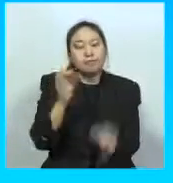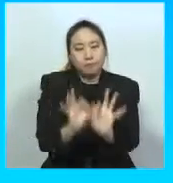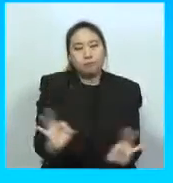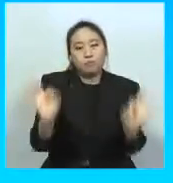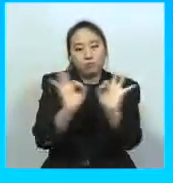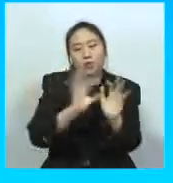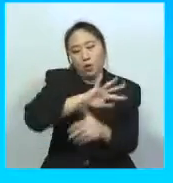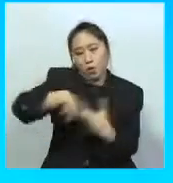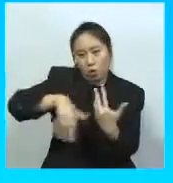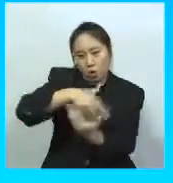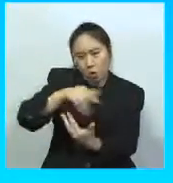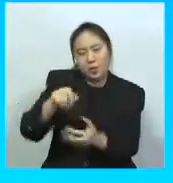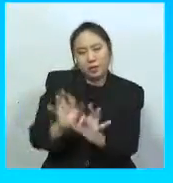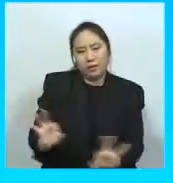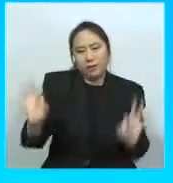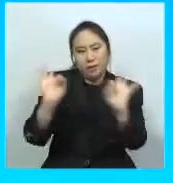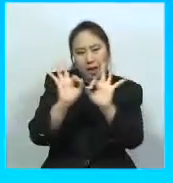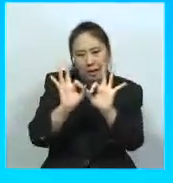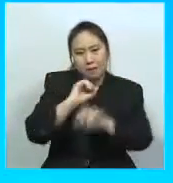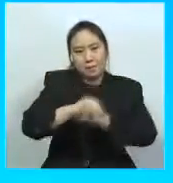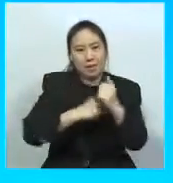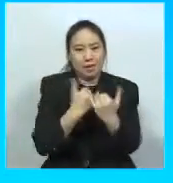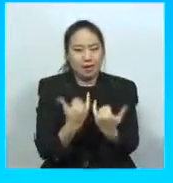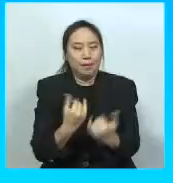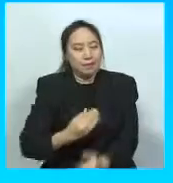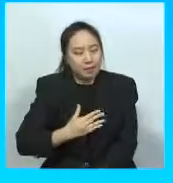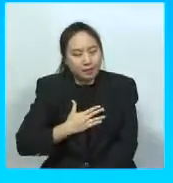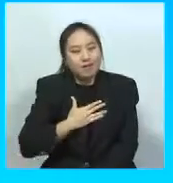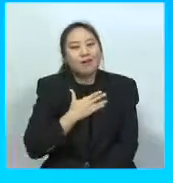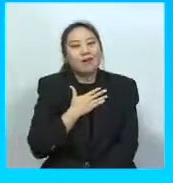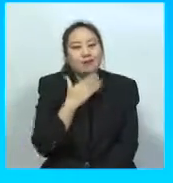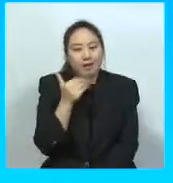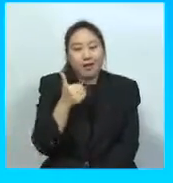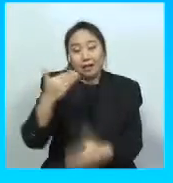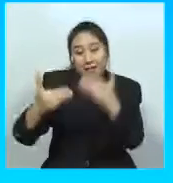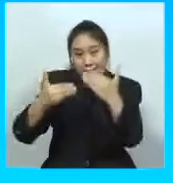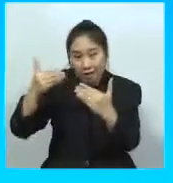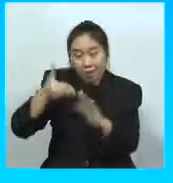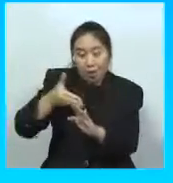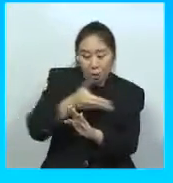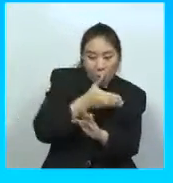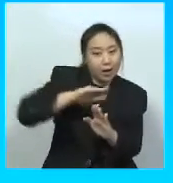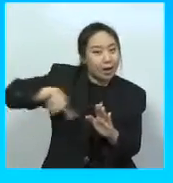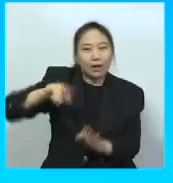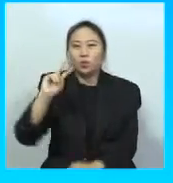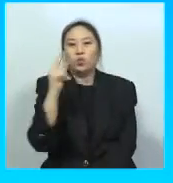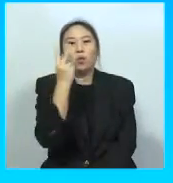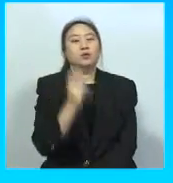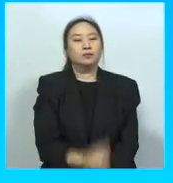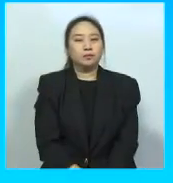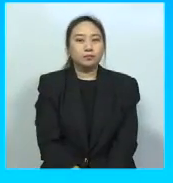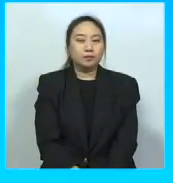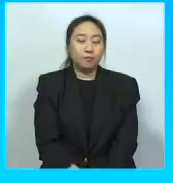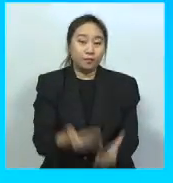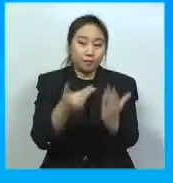ความสำคัญกับสิ่งแวดล้อมมากยิ่งขึ้นถือว่าเป็นปีที่สร้างความประทับใจได้ทั้งก่อนกิจกรรมแล้วก็หลังกิจกรรมด้วยอีกหนึ่งที่ค่ะที่